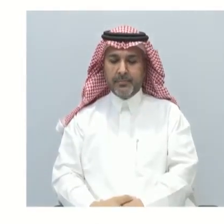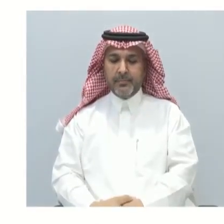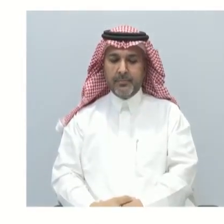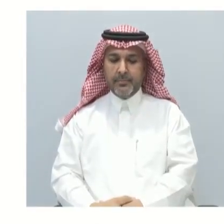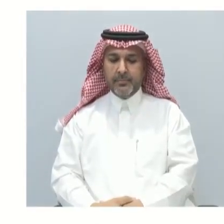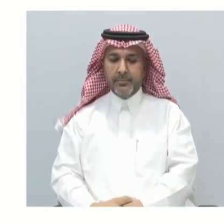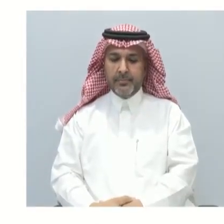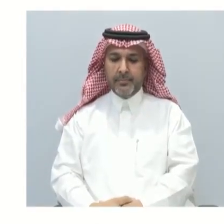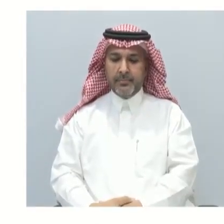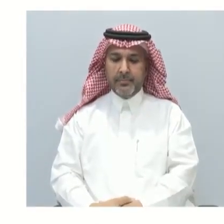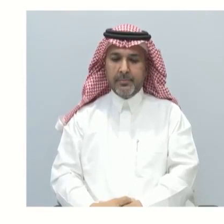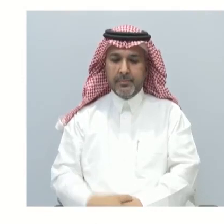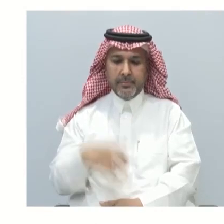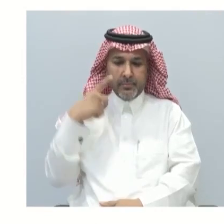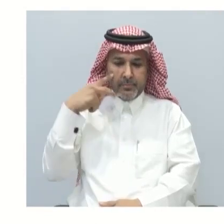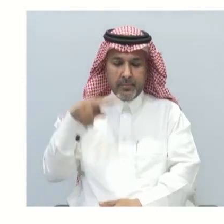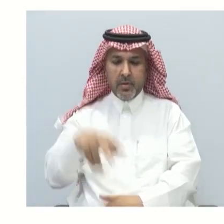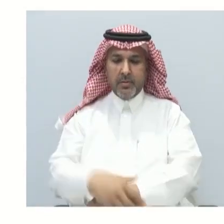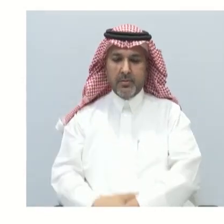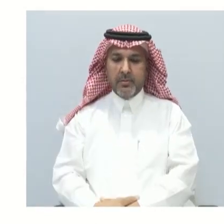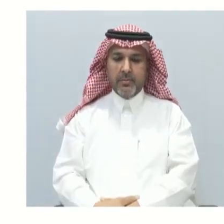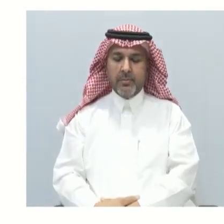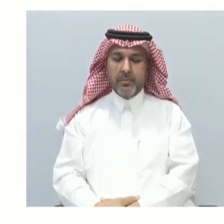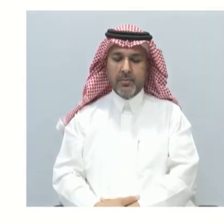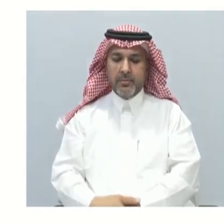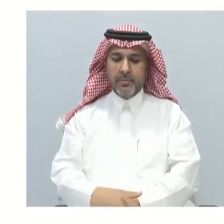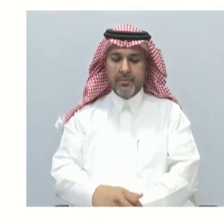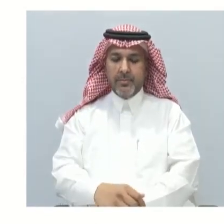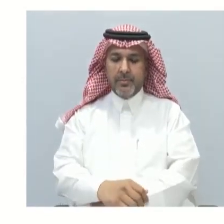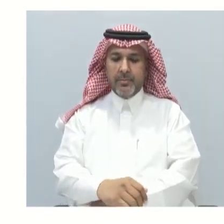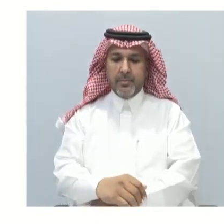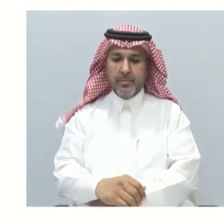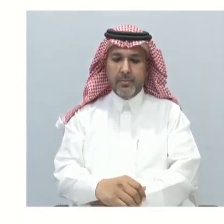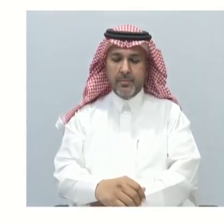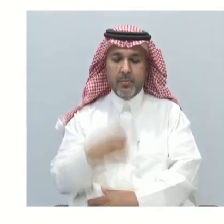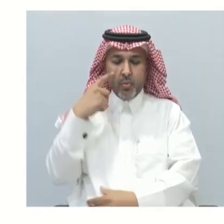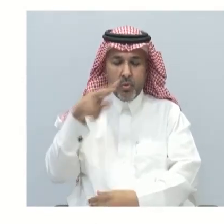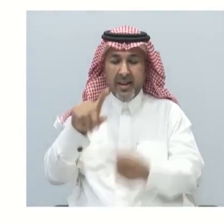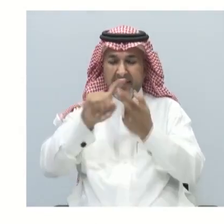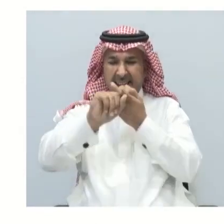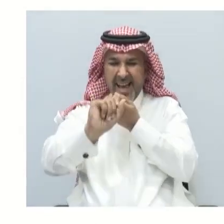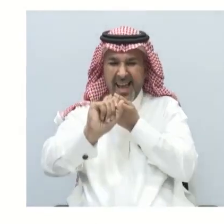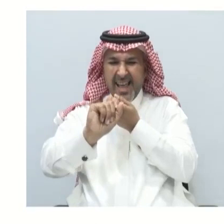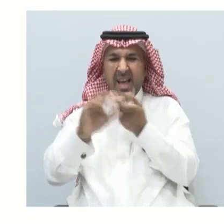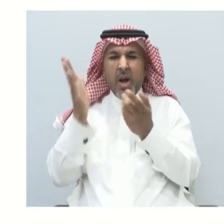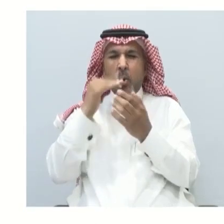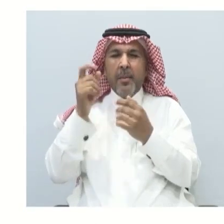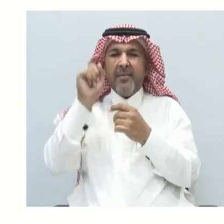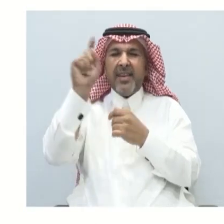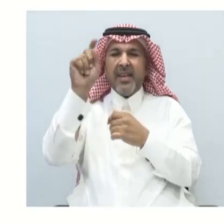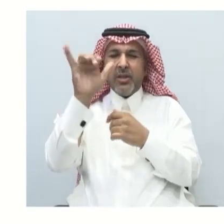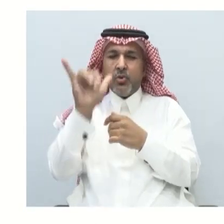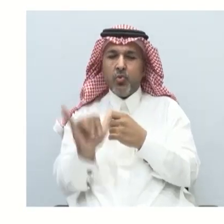الف نشوف السؤال رقم خمسه قاللك يريد باحث تحديد ما اذا كان هناك علاقه خطيه بين دخل الاسره اكس ومقدار